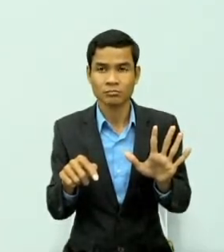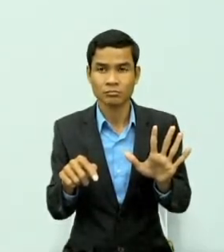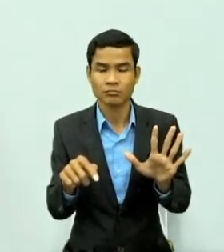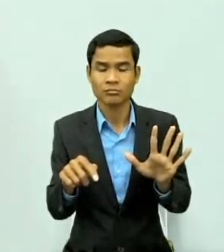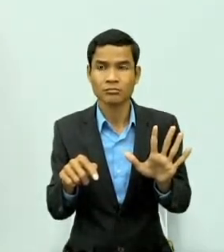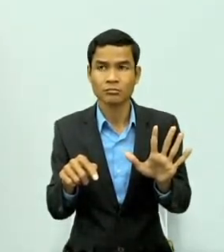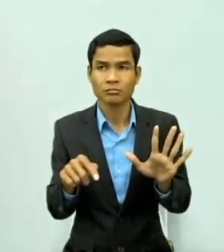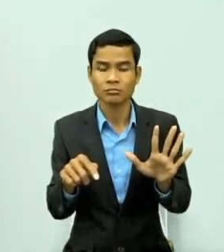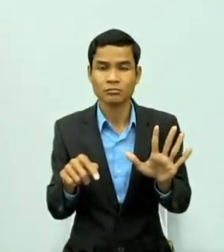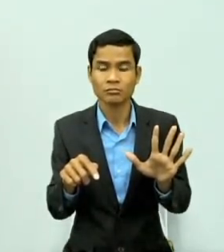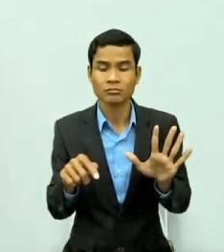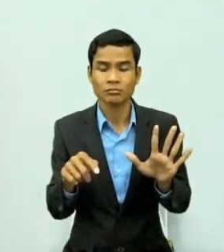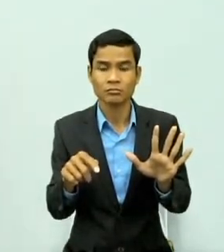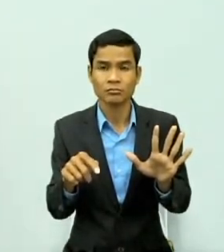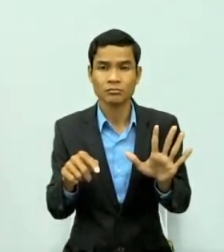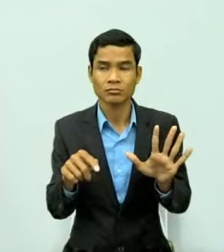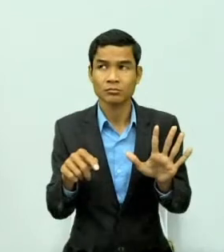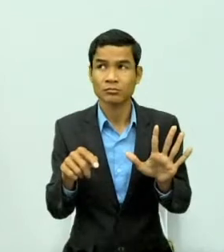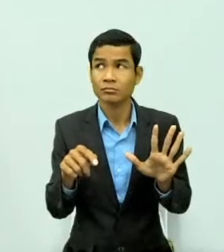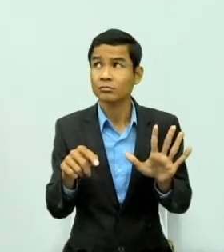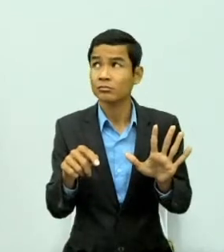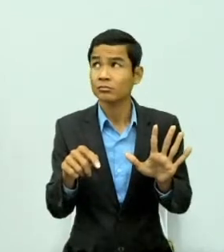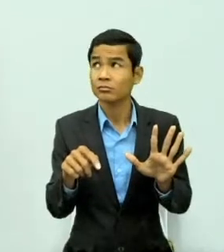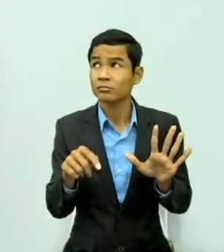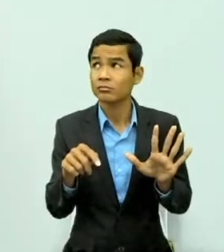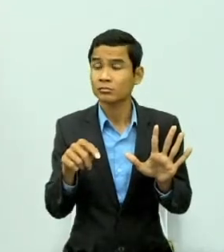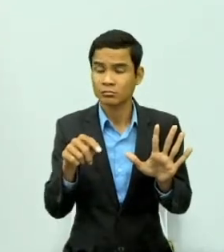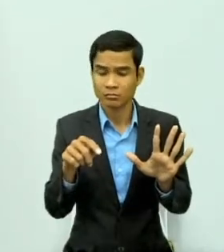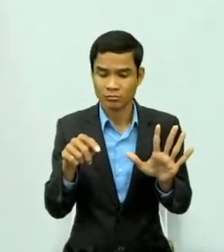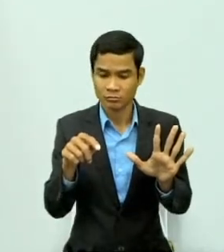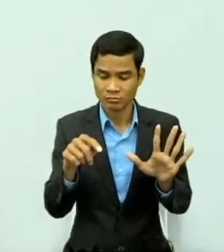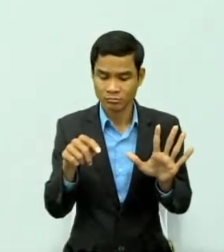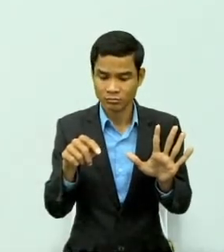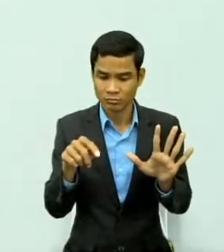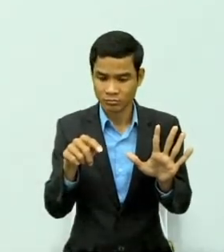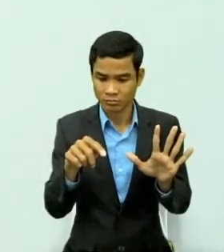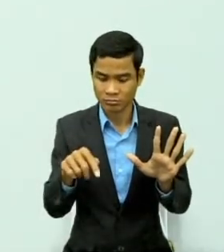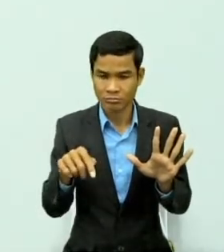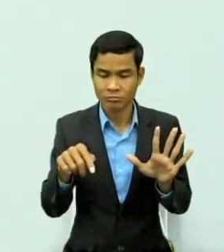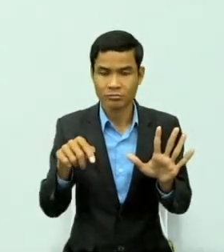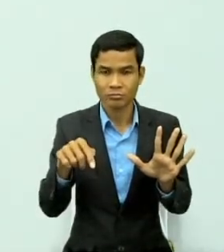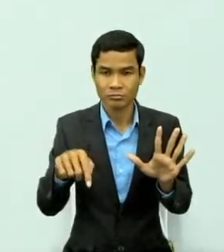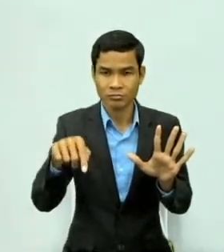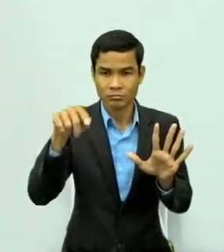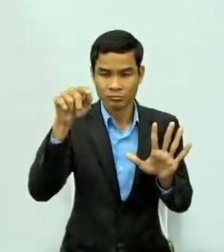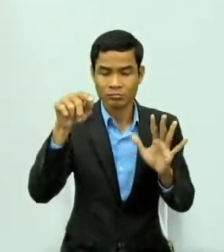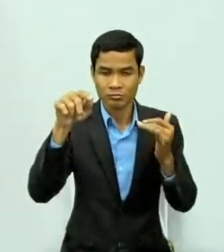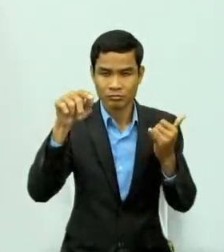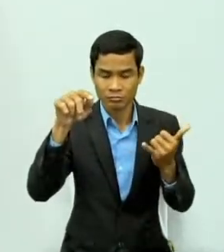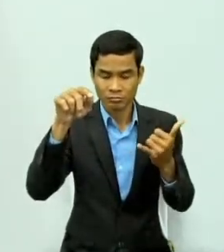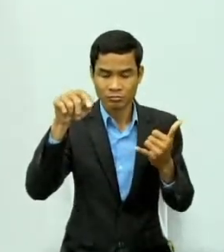5ចាបន្តត្រង់ពីក្រោមឡើងទៅលើចលនាទី